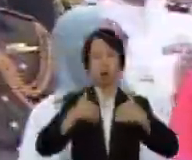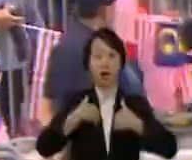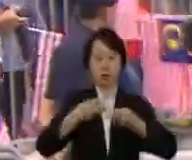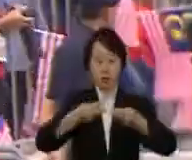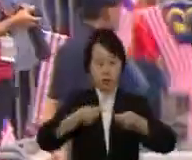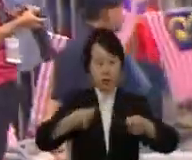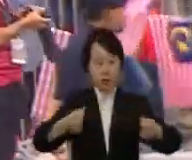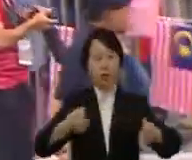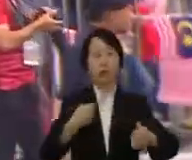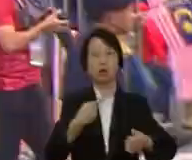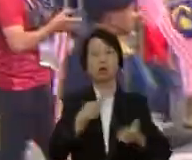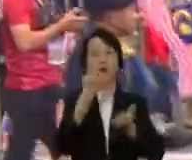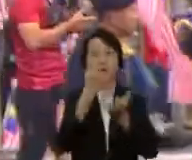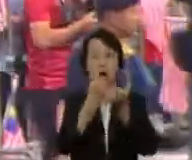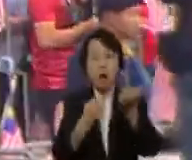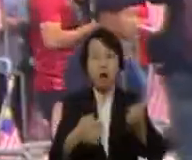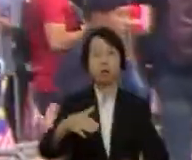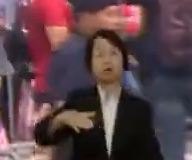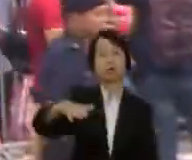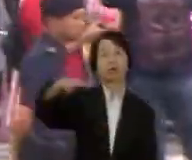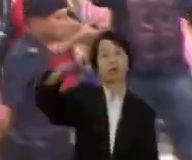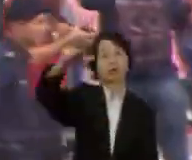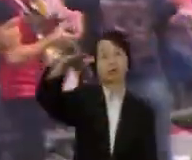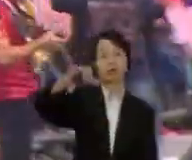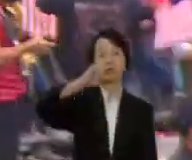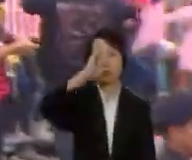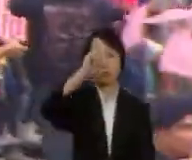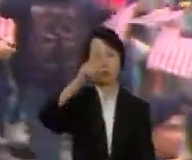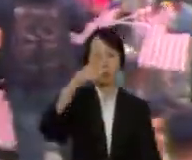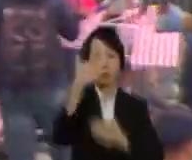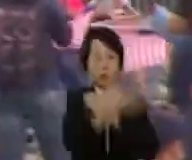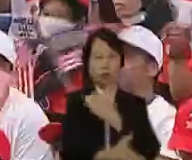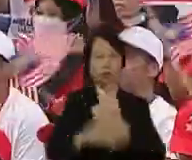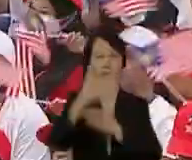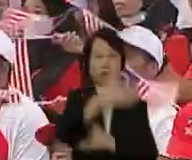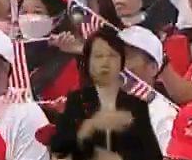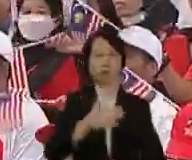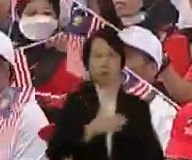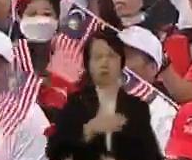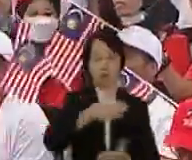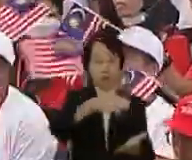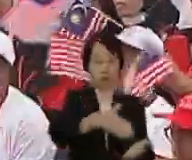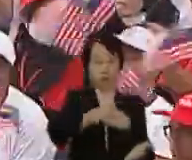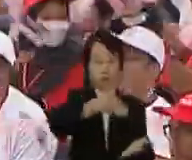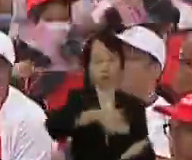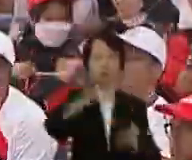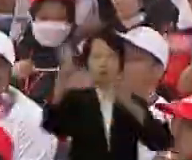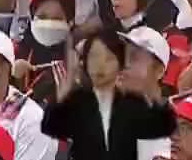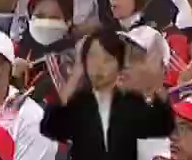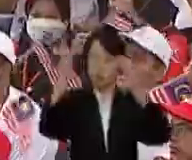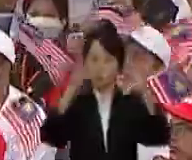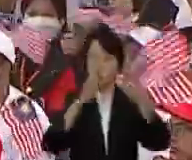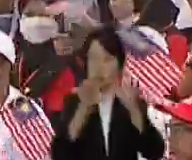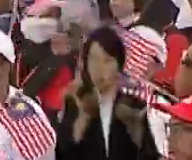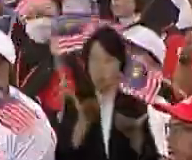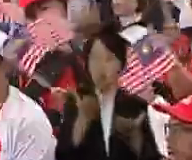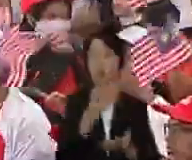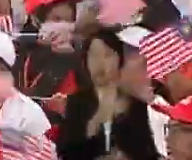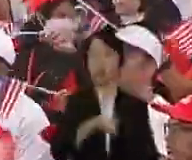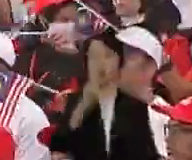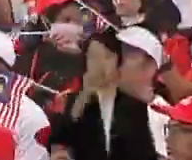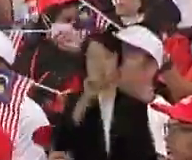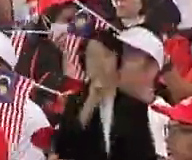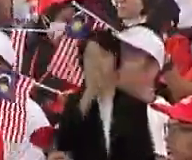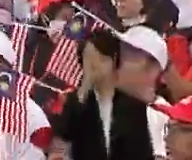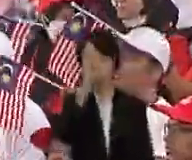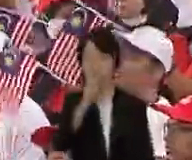tanah tumpah darah kita. Satu yang pasti, negaraku adalah lagu kebangsaan kita. Dan satu yang